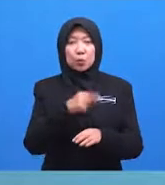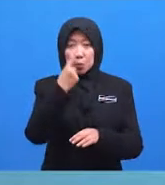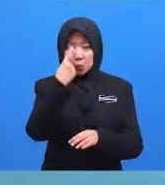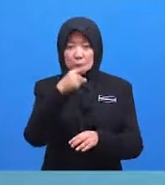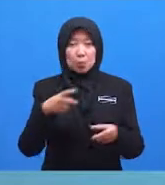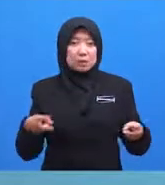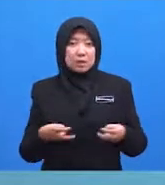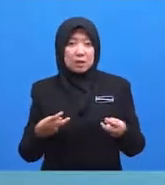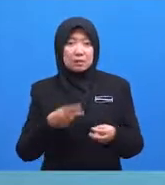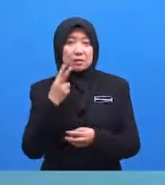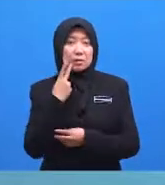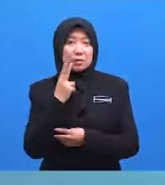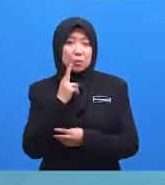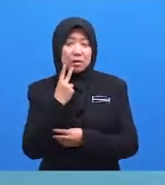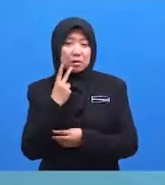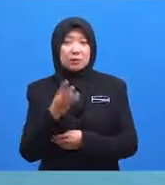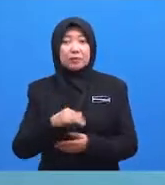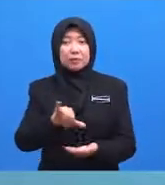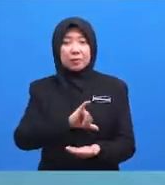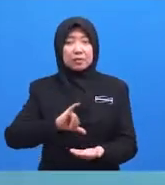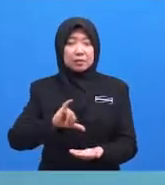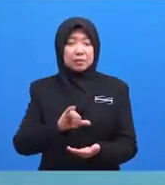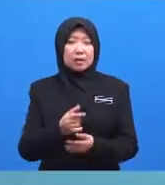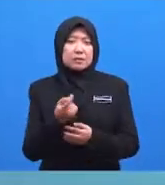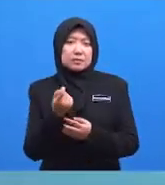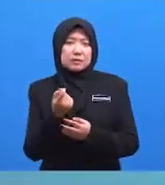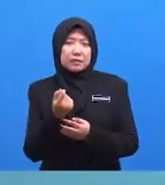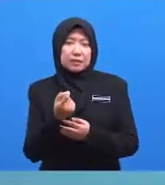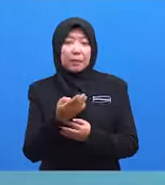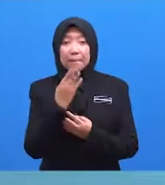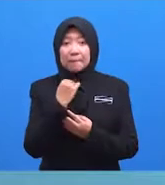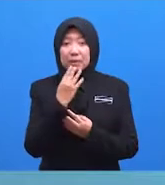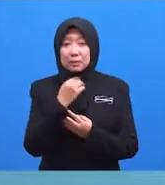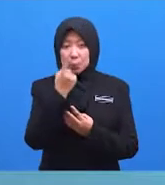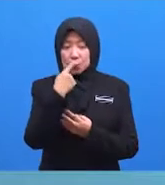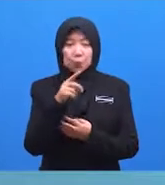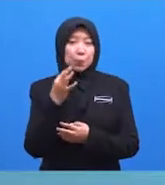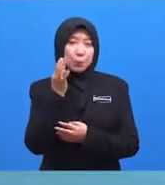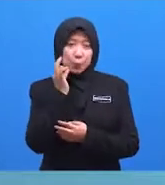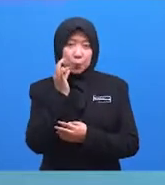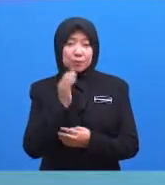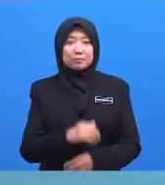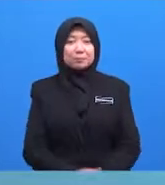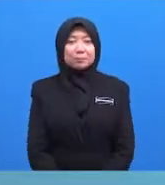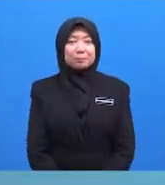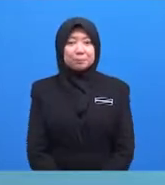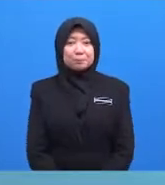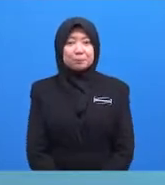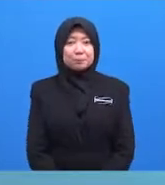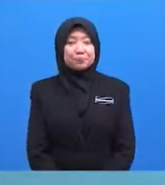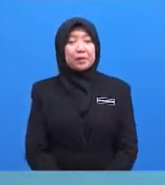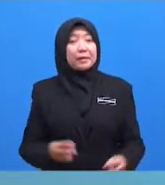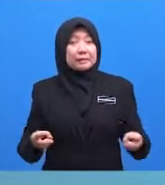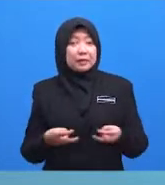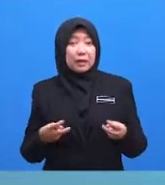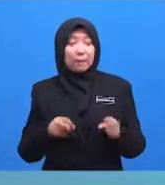untuk salad sayur-sayuran dan dressing yang sedikit manis untuk salad buah-buahan. Salad